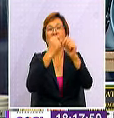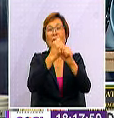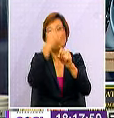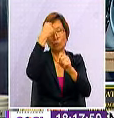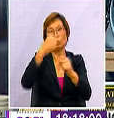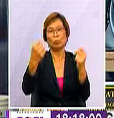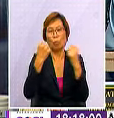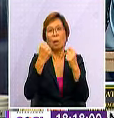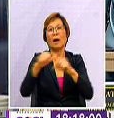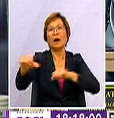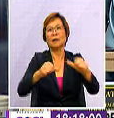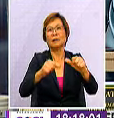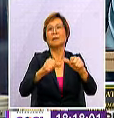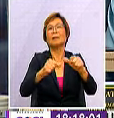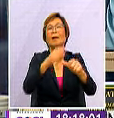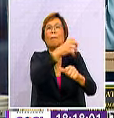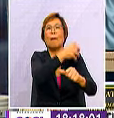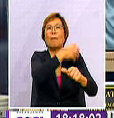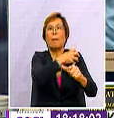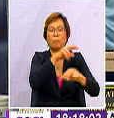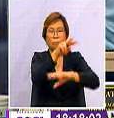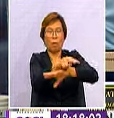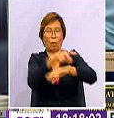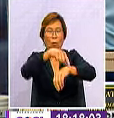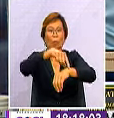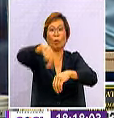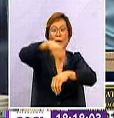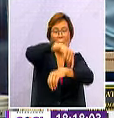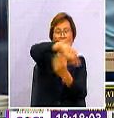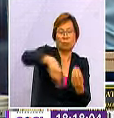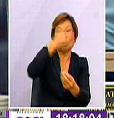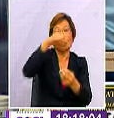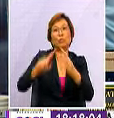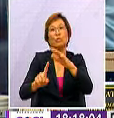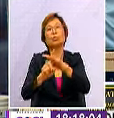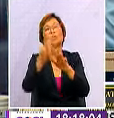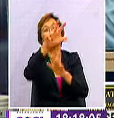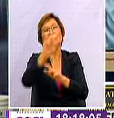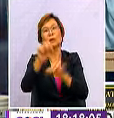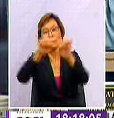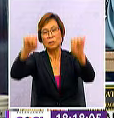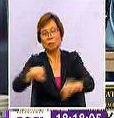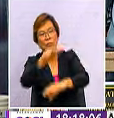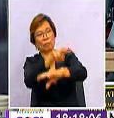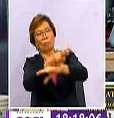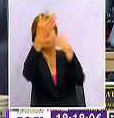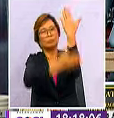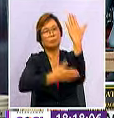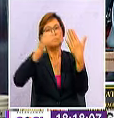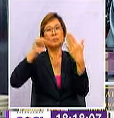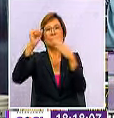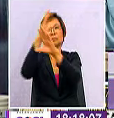bagi mengukuhkan aktiviti penguatkuasaan pemantauan kualiti alam sekitar, antaranya untuk mewujudkan 30 stesen pemantauan di seluruh